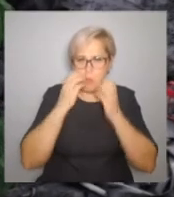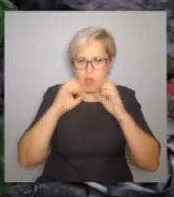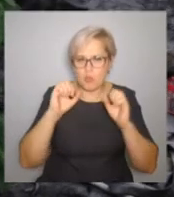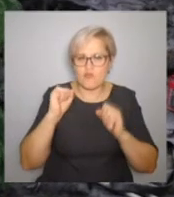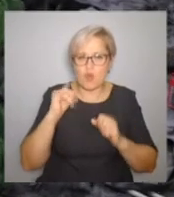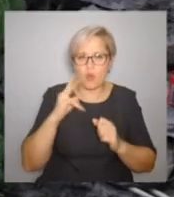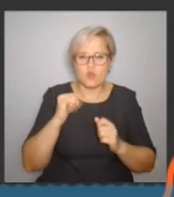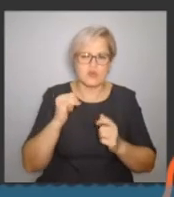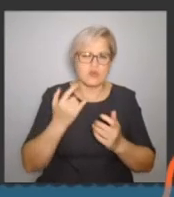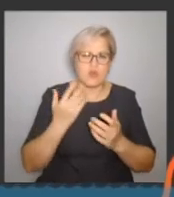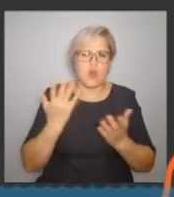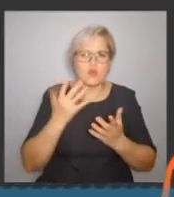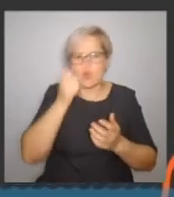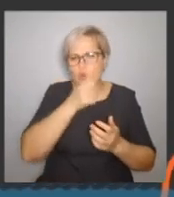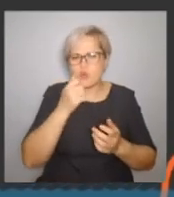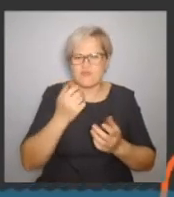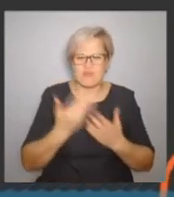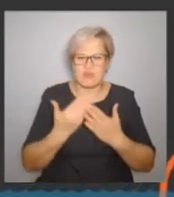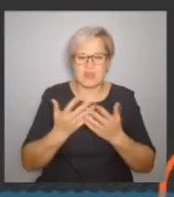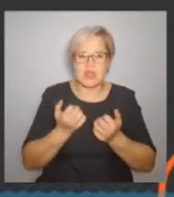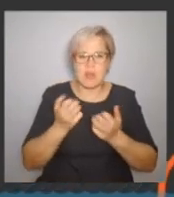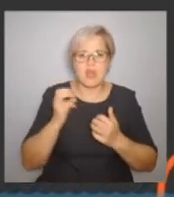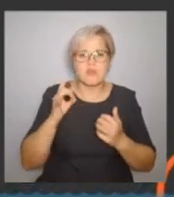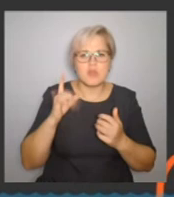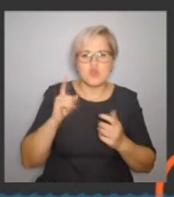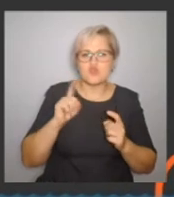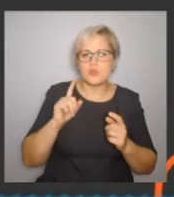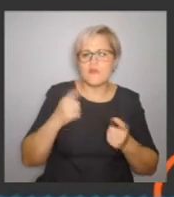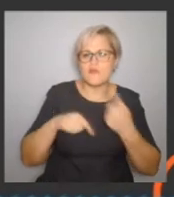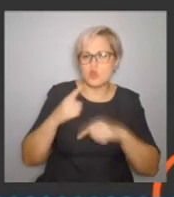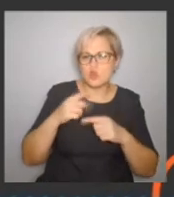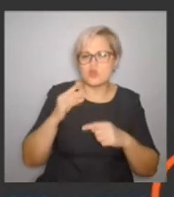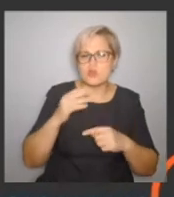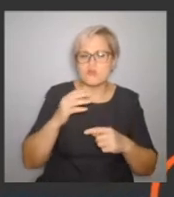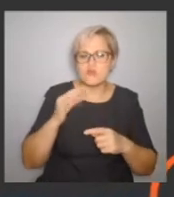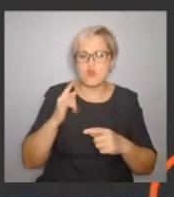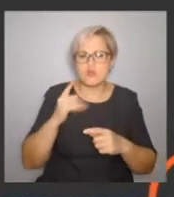почвы, разрушая при этом берега озер и рек, иногда даже меняя их русло.